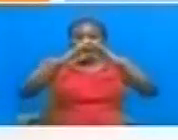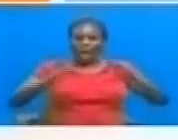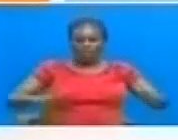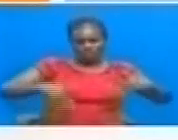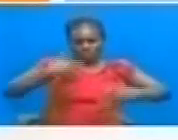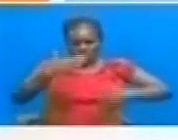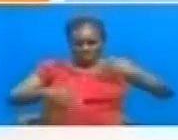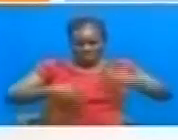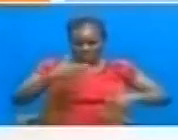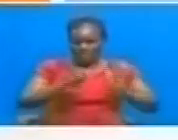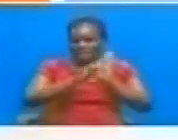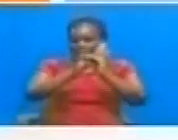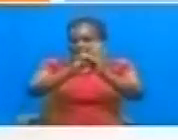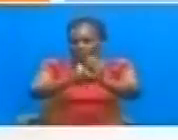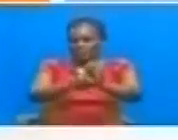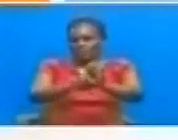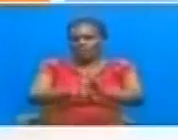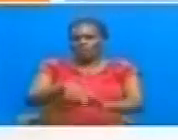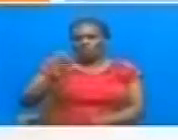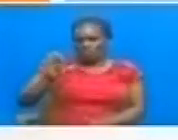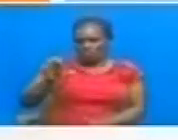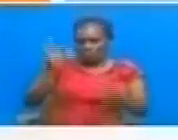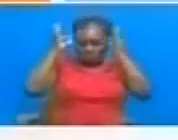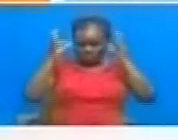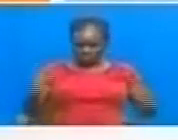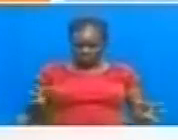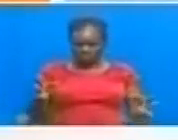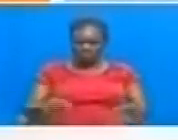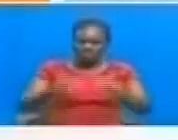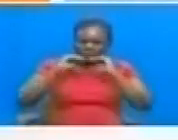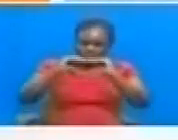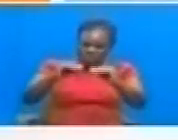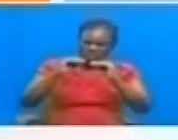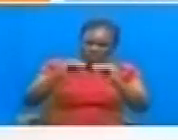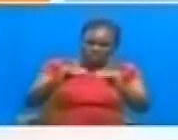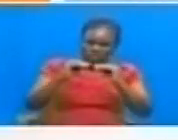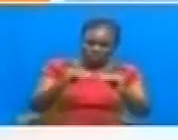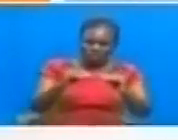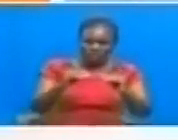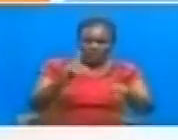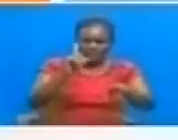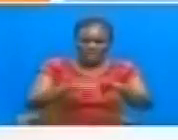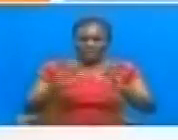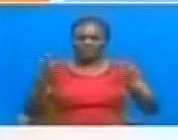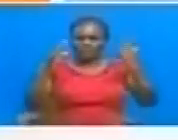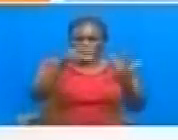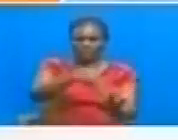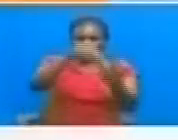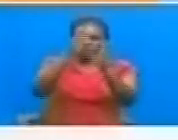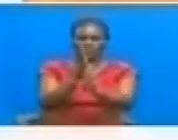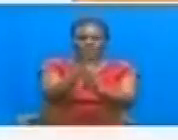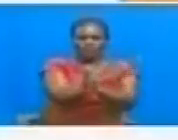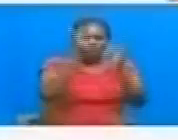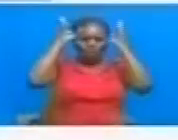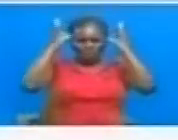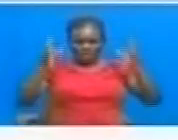ndoa. Mfano katika sentensi, mwanamwali yule alipitia utaratibu wa kufunda kwenye sherehe maalum kabla ya harusi